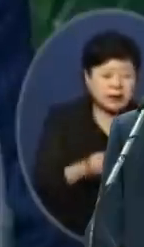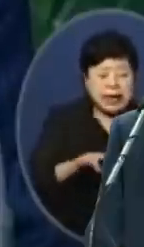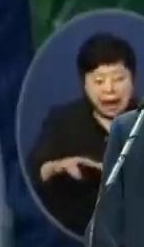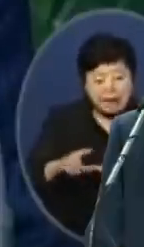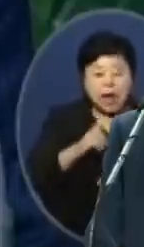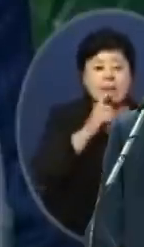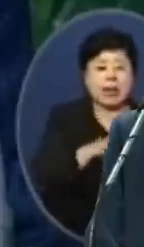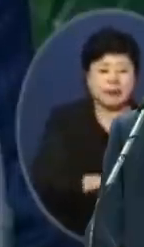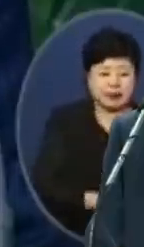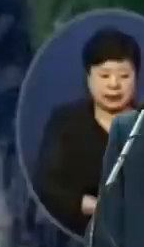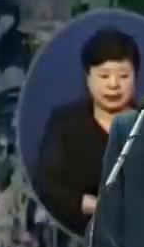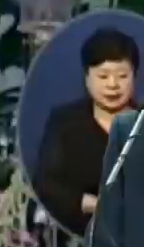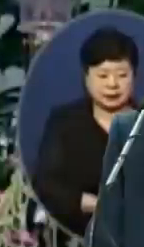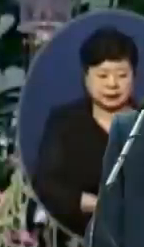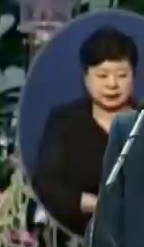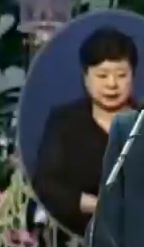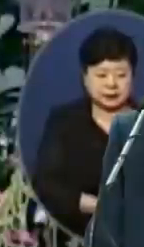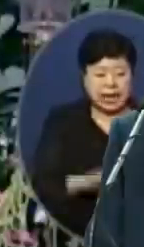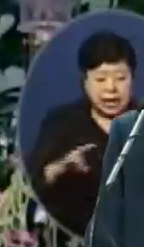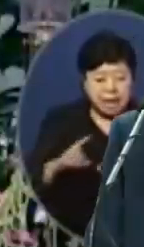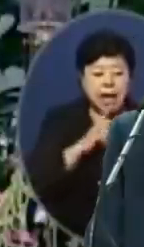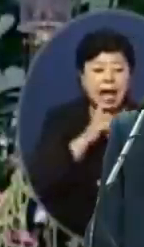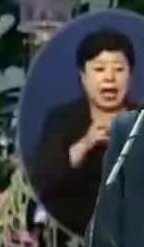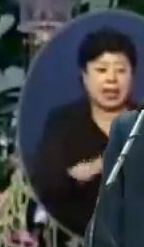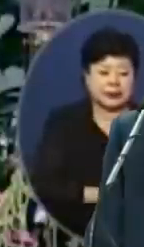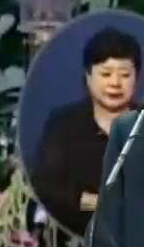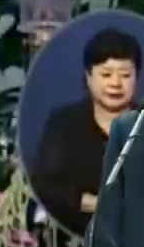것입니다. 이 레마를